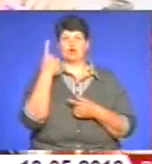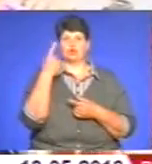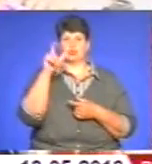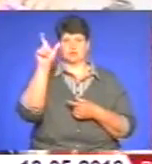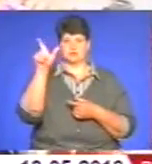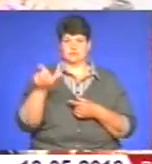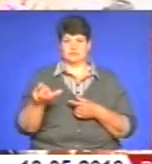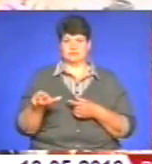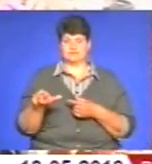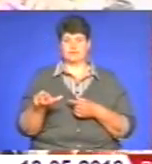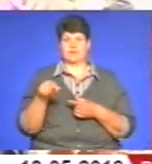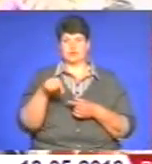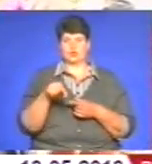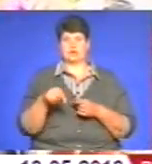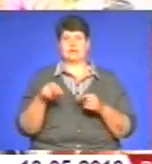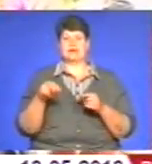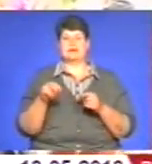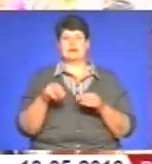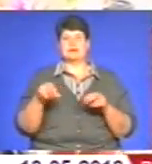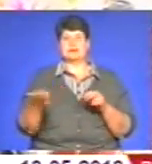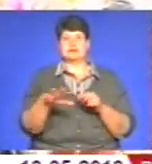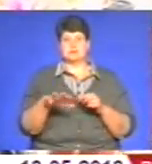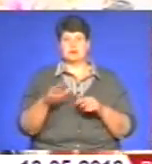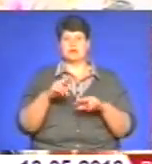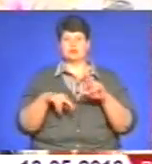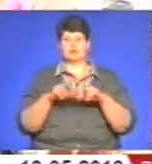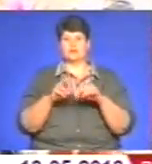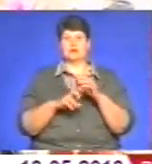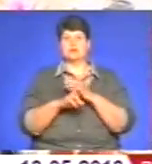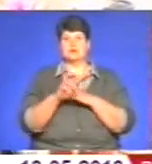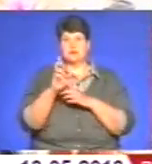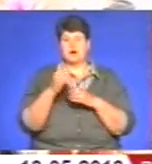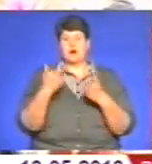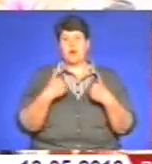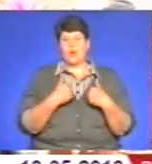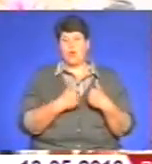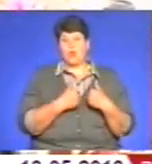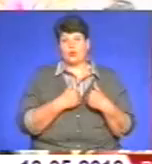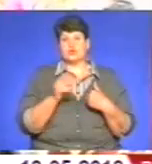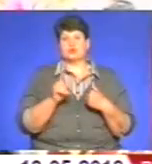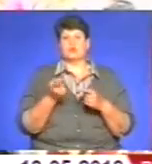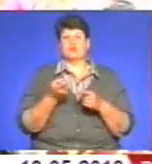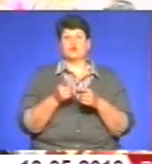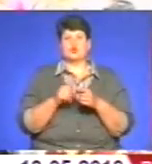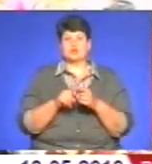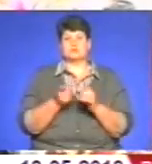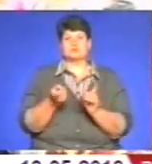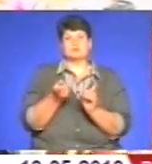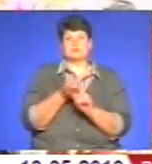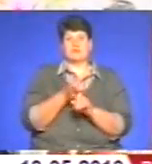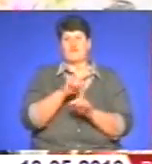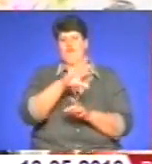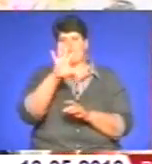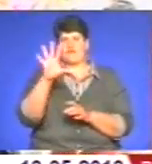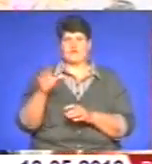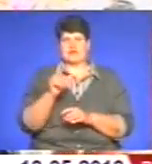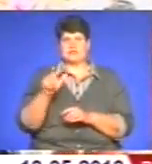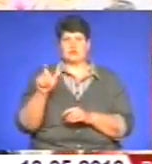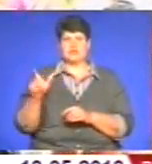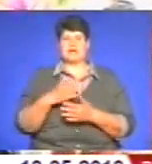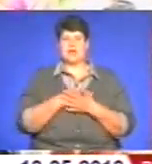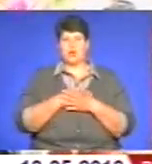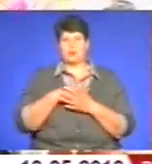б тут на землі збудувала цю святиню, а він хоче, щоб до цього доклався весь люд, який любить